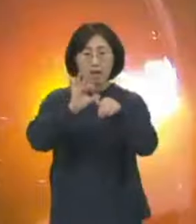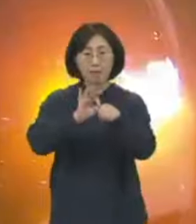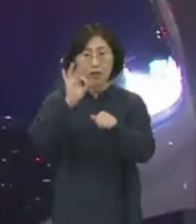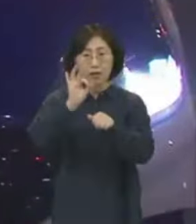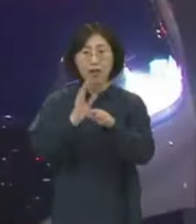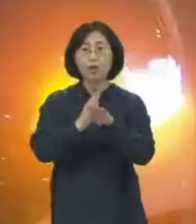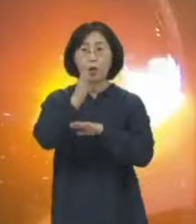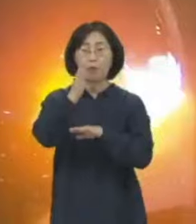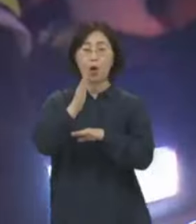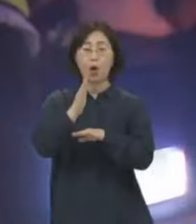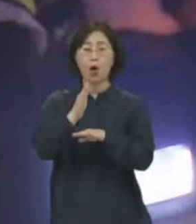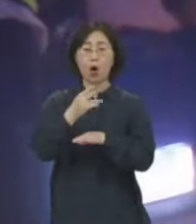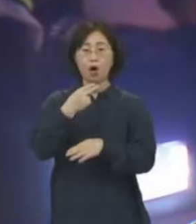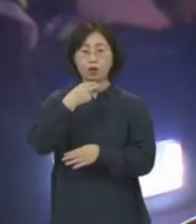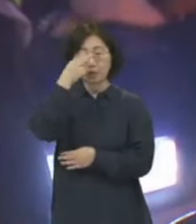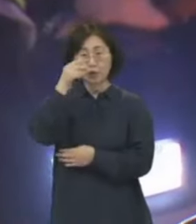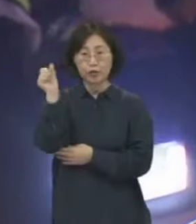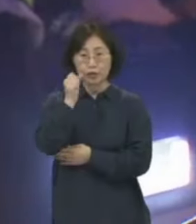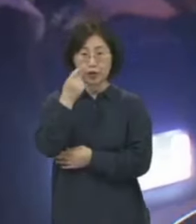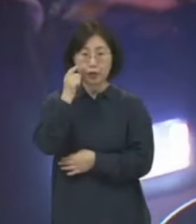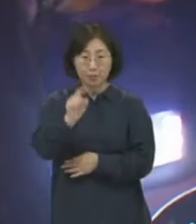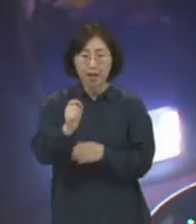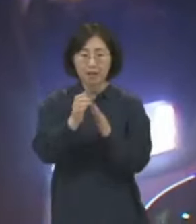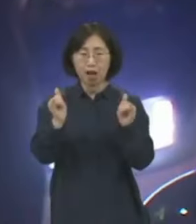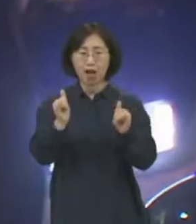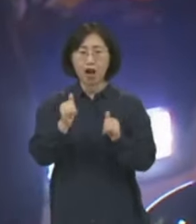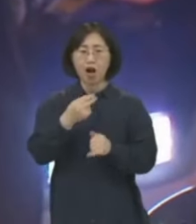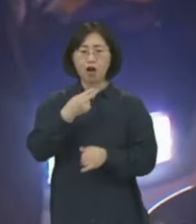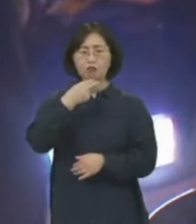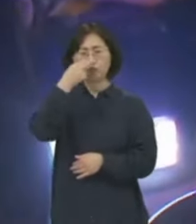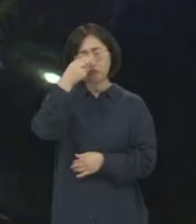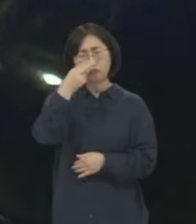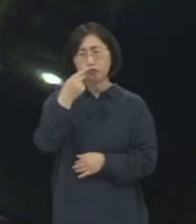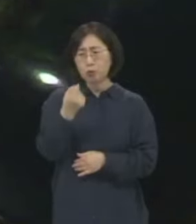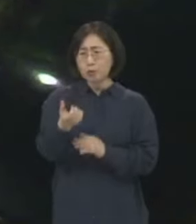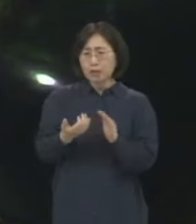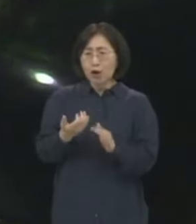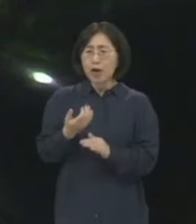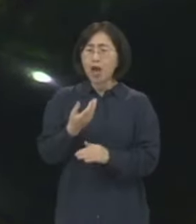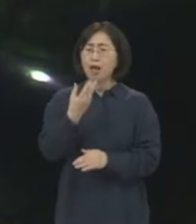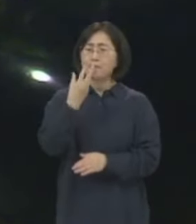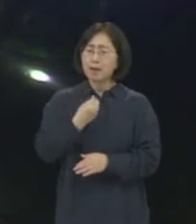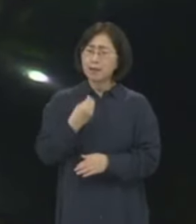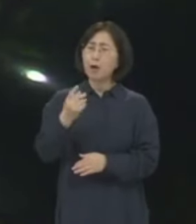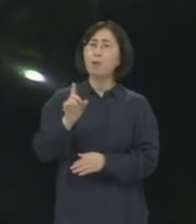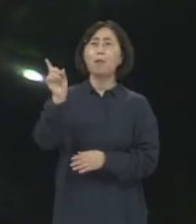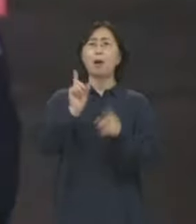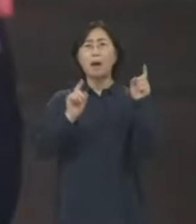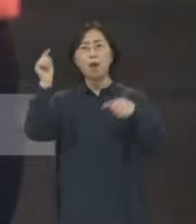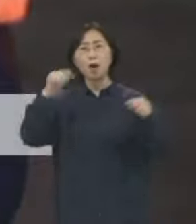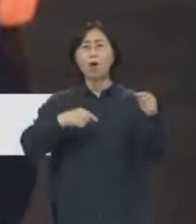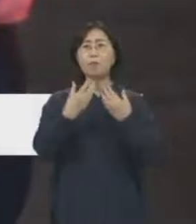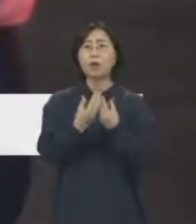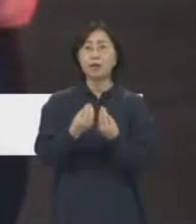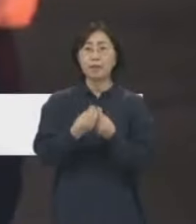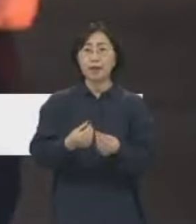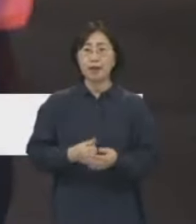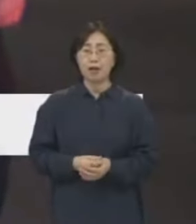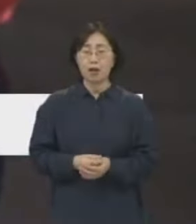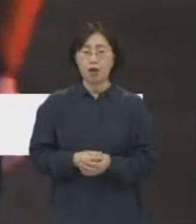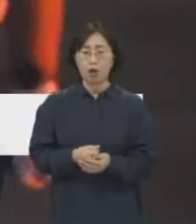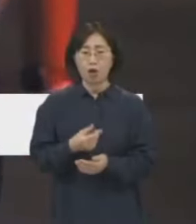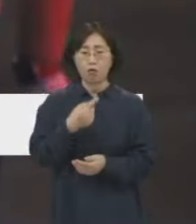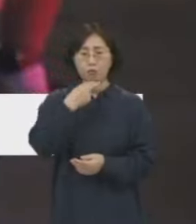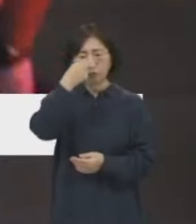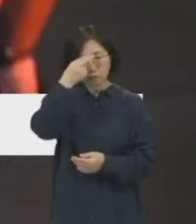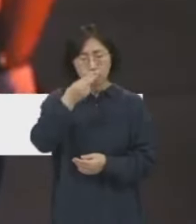시각. 음주운전에 적발된 운전자가 술을 마신 지 별로 안 됐다는 핑계를 댑니다. 먹은 지 얼마 안 돼가지고